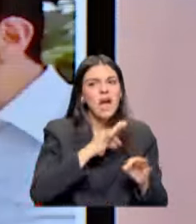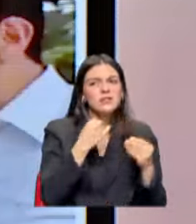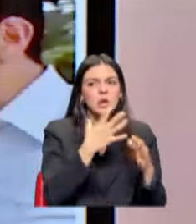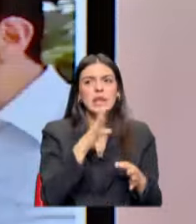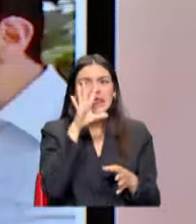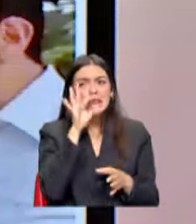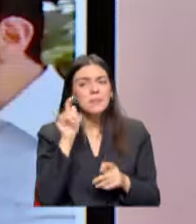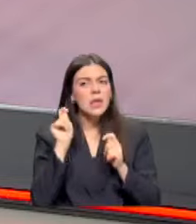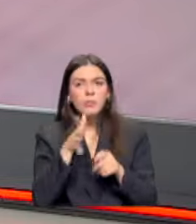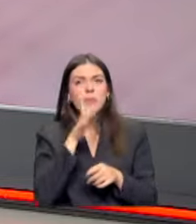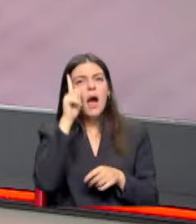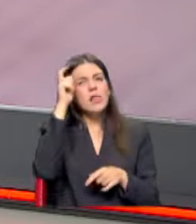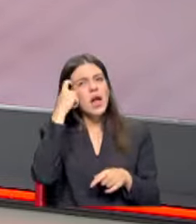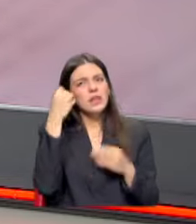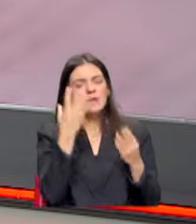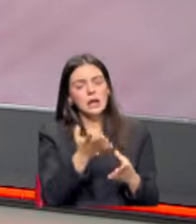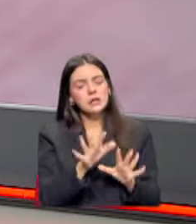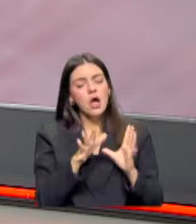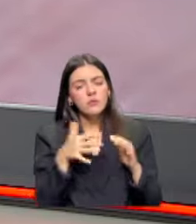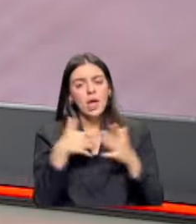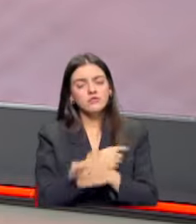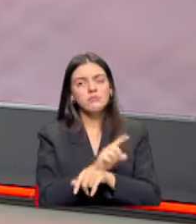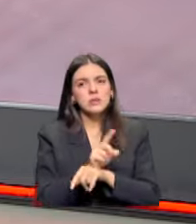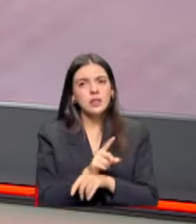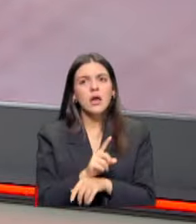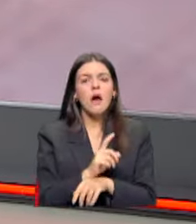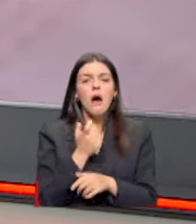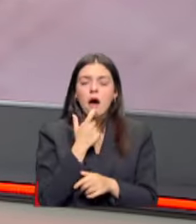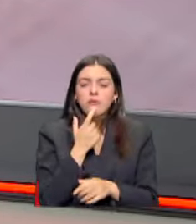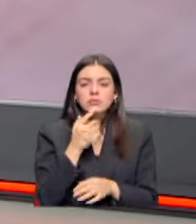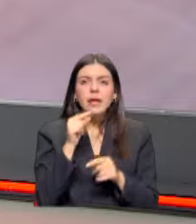Acaba akşam saatlerinde uzun zamandır ağzından